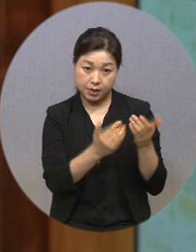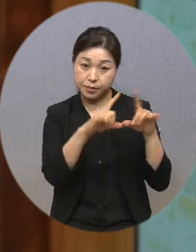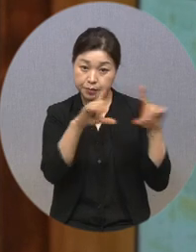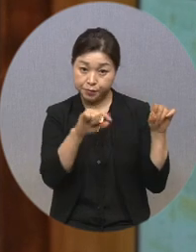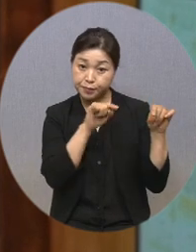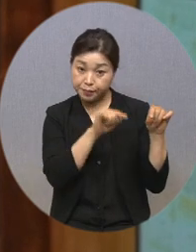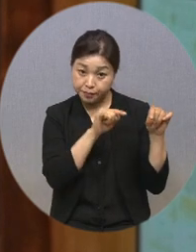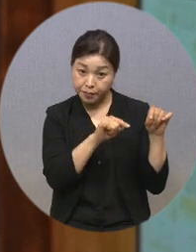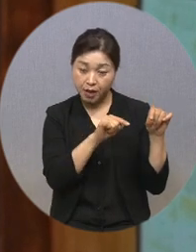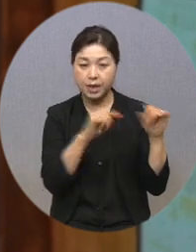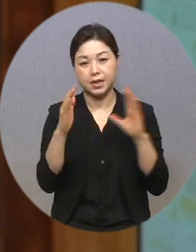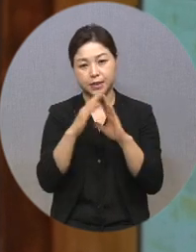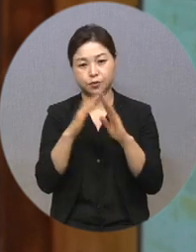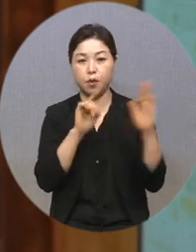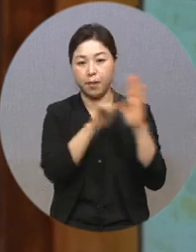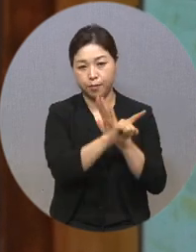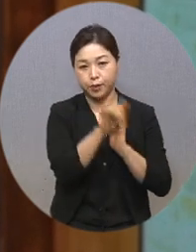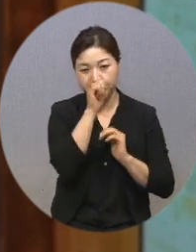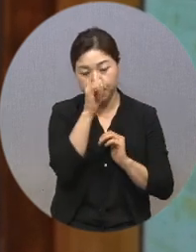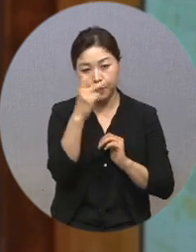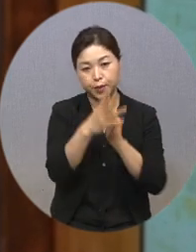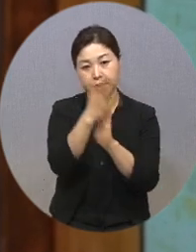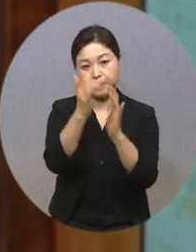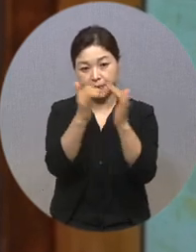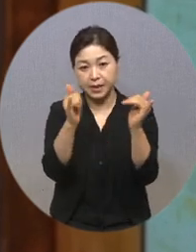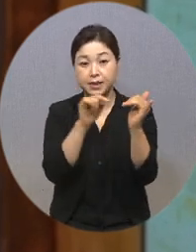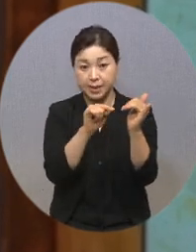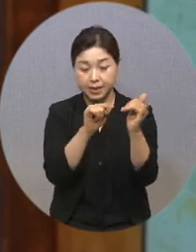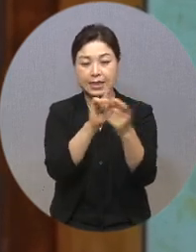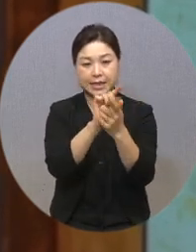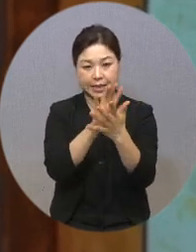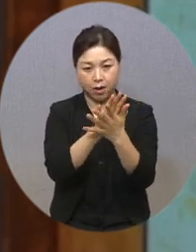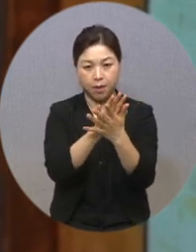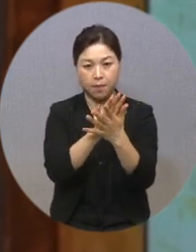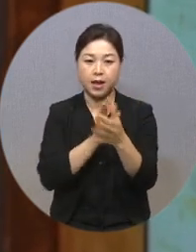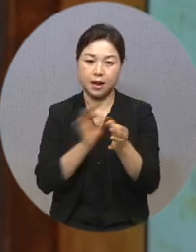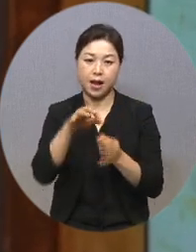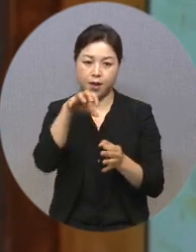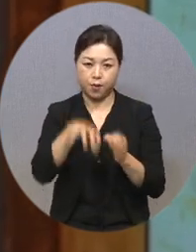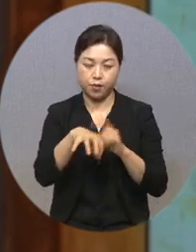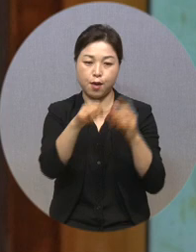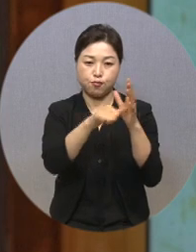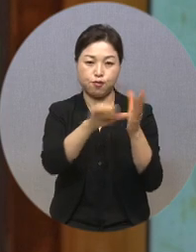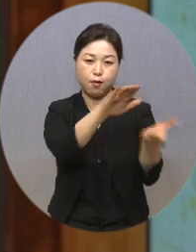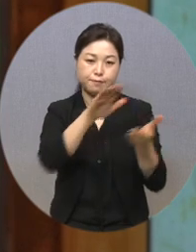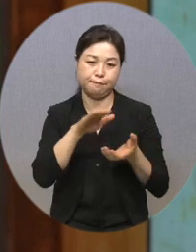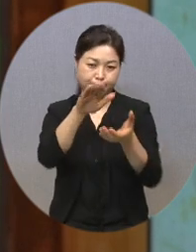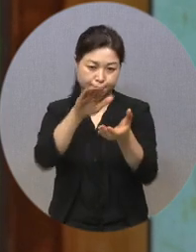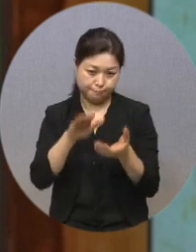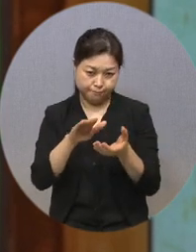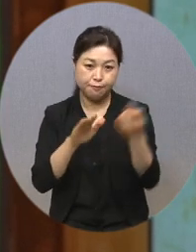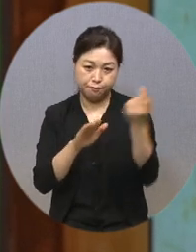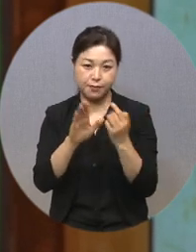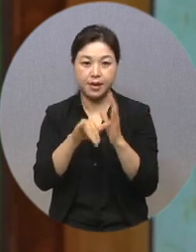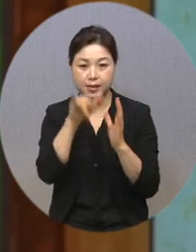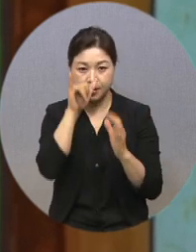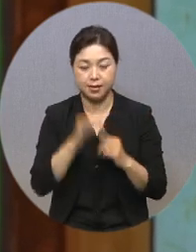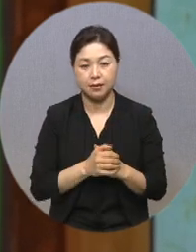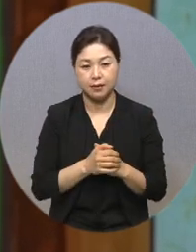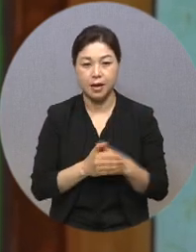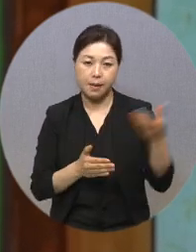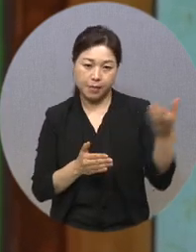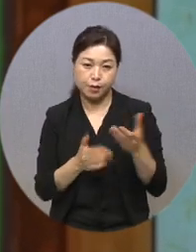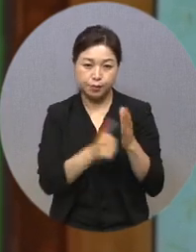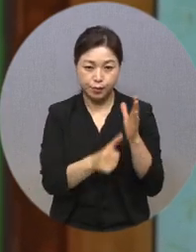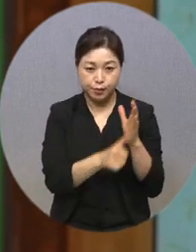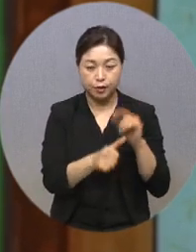하시면 집으로 방문도 드리고 시민들께서 직접 매장으로 물품을 가져오시기도 해요. 기증받은